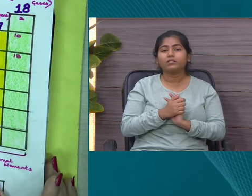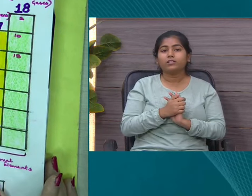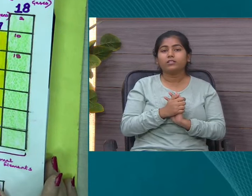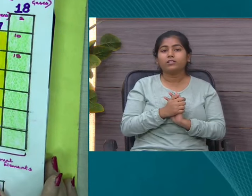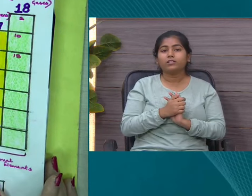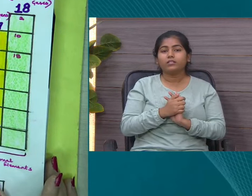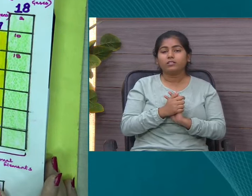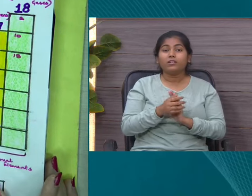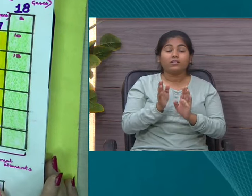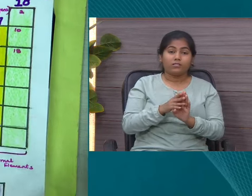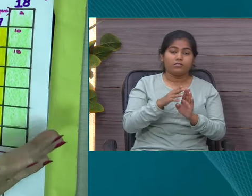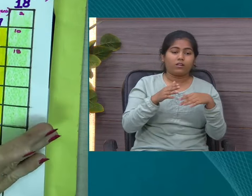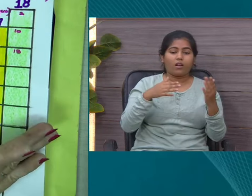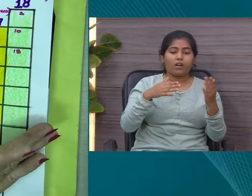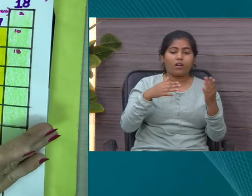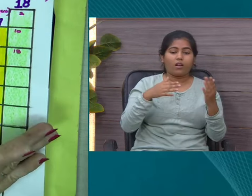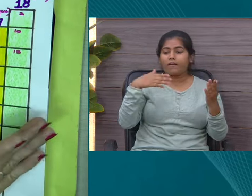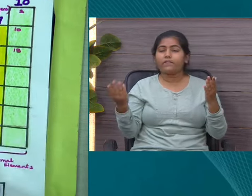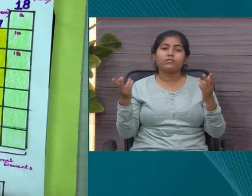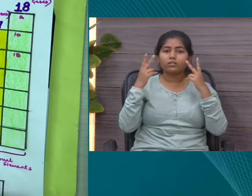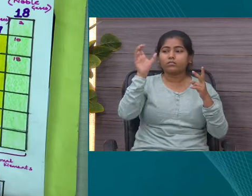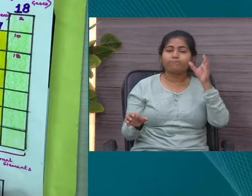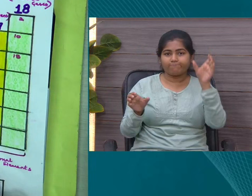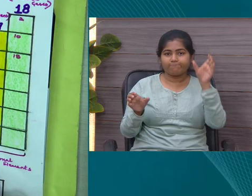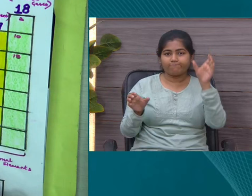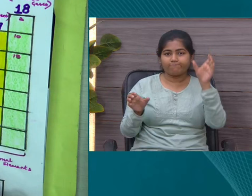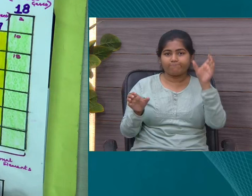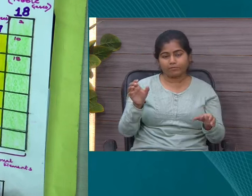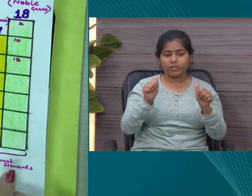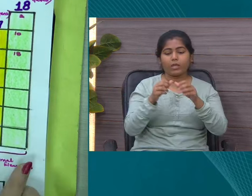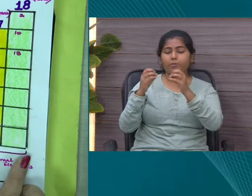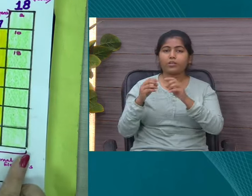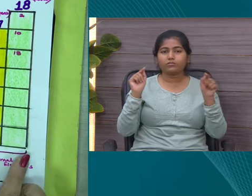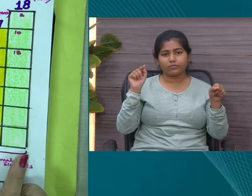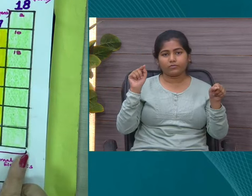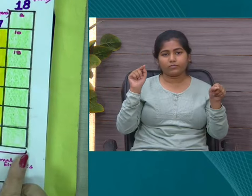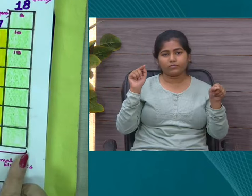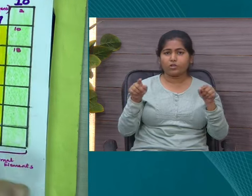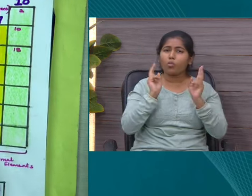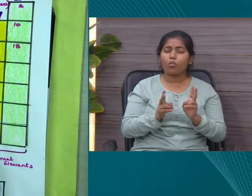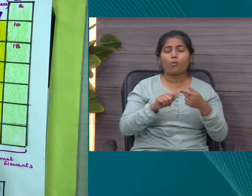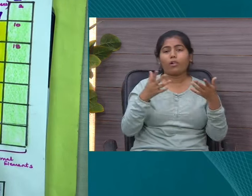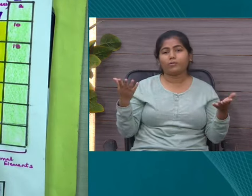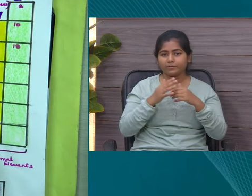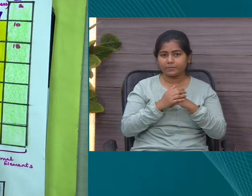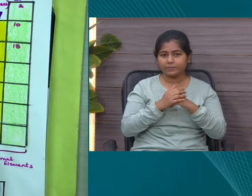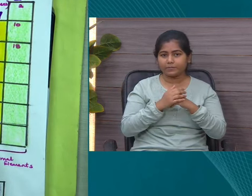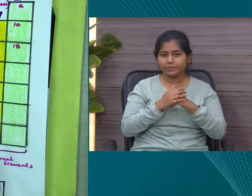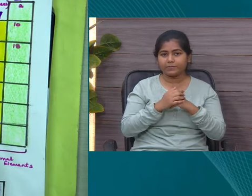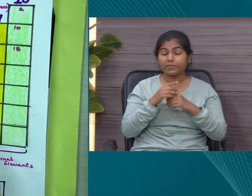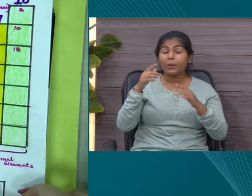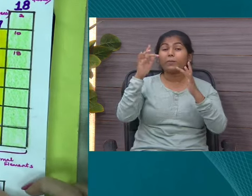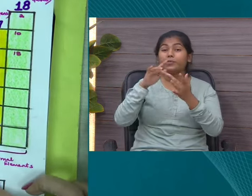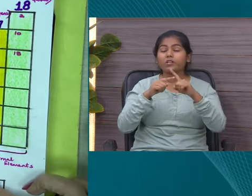हैंड लेफ्ट हैंड साइड पर ये वाला कॉलम ए और बी मैंने मार्क किया हुआ है, ये नॉर्मल एलिमेंट्स है, बीच में